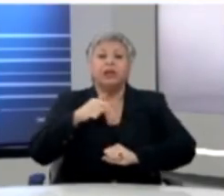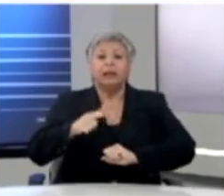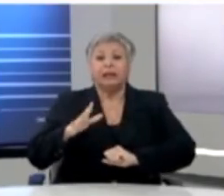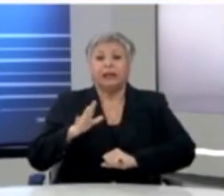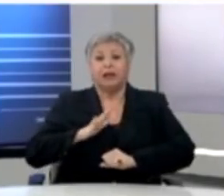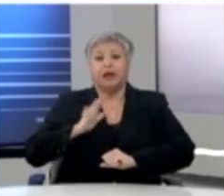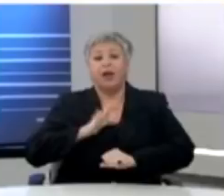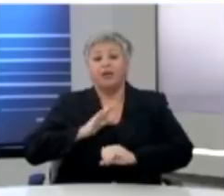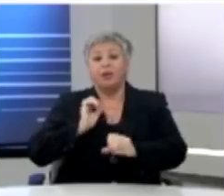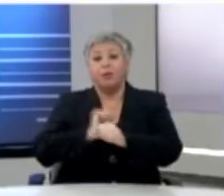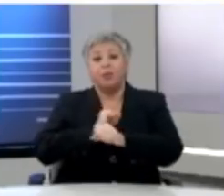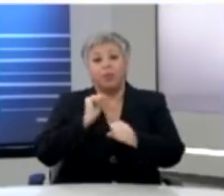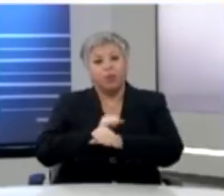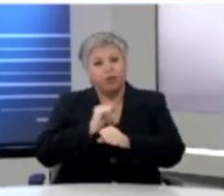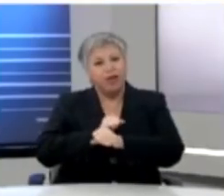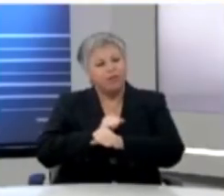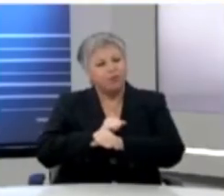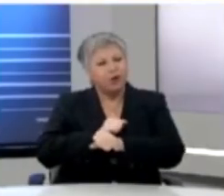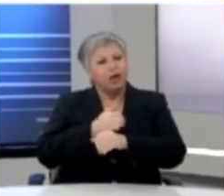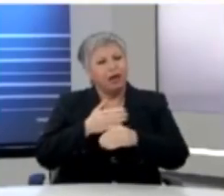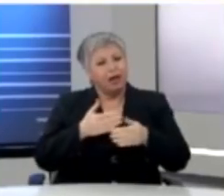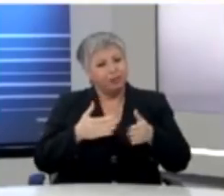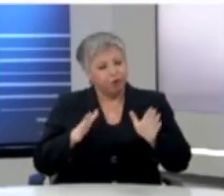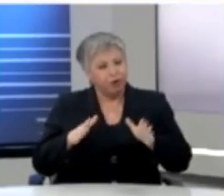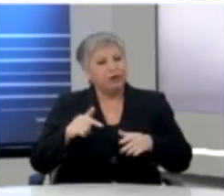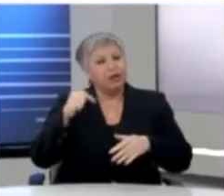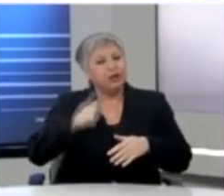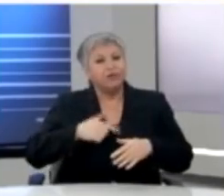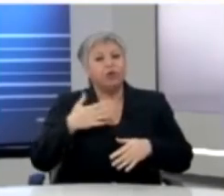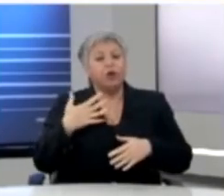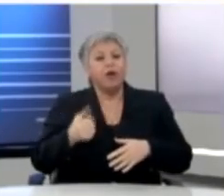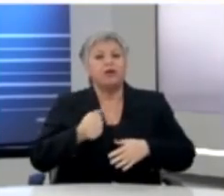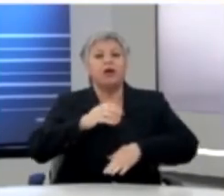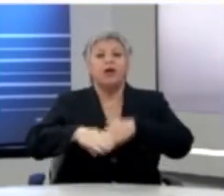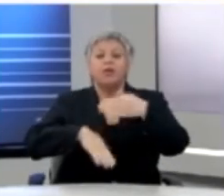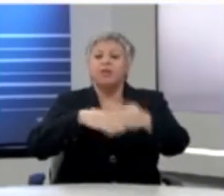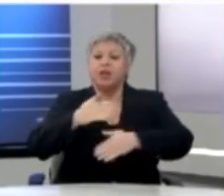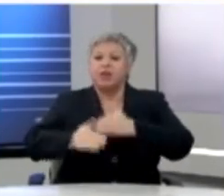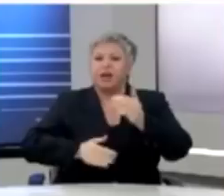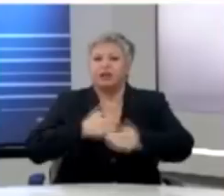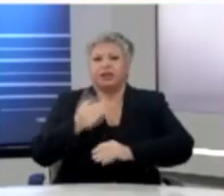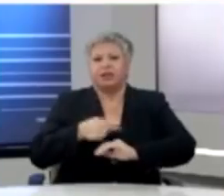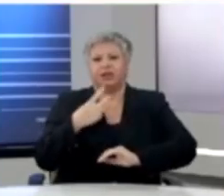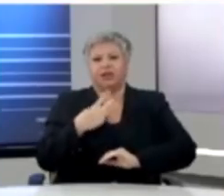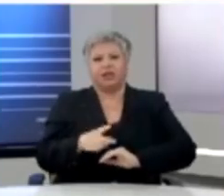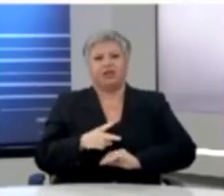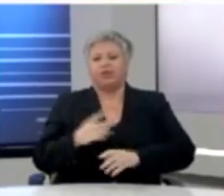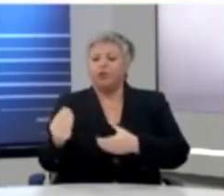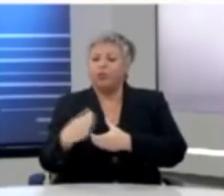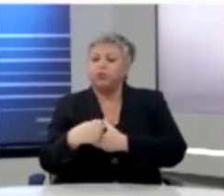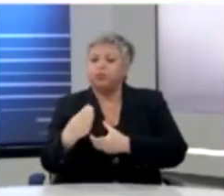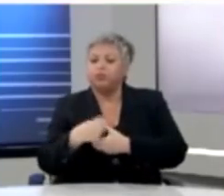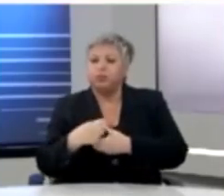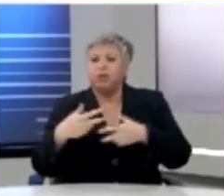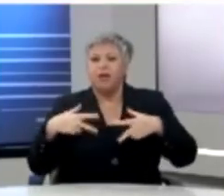κίνημα, ευρύτερα το λαϊκό κίνημα, μέσα από τις δικές του διαδικασίες, έξω από την παρέμβαση κράτους και εργοδοτών,